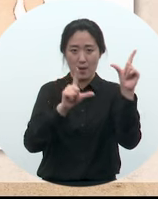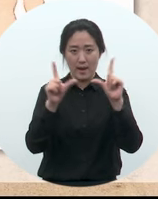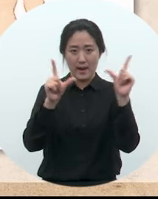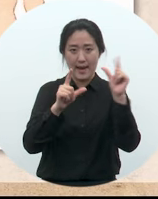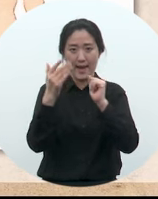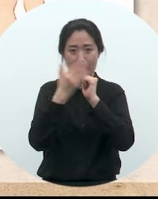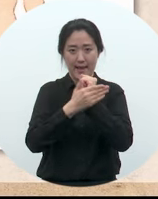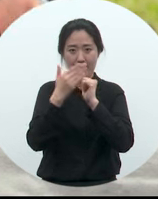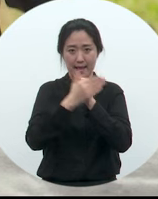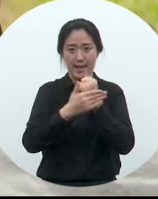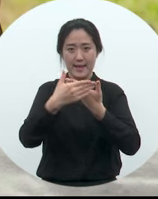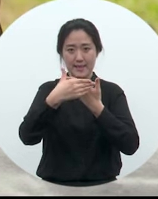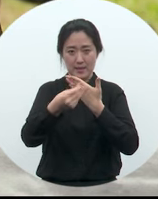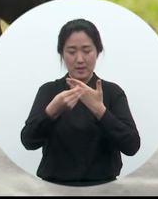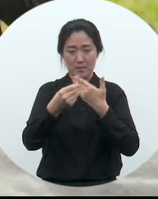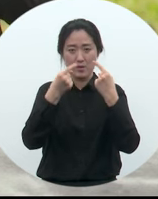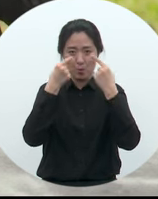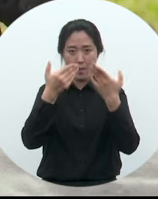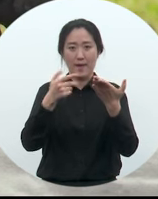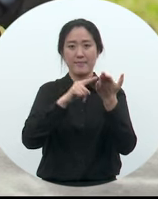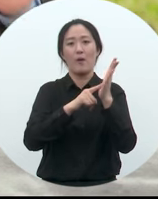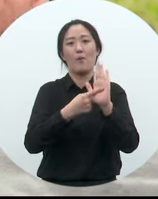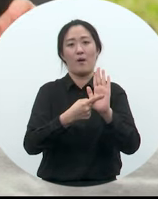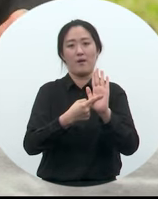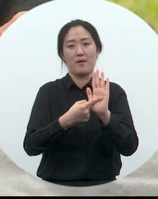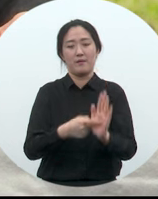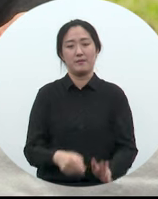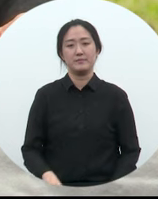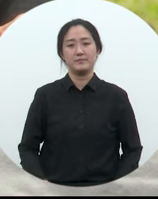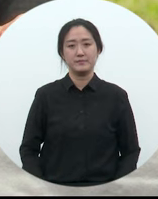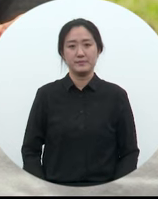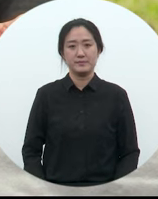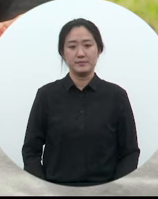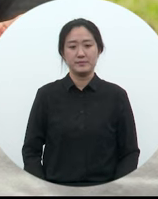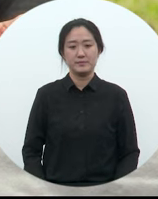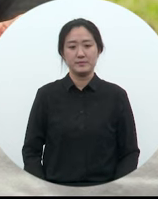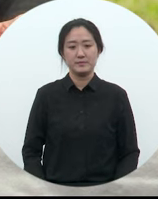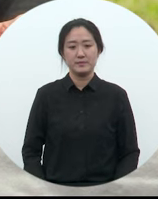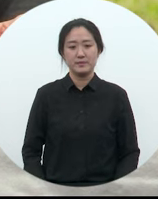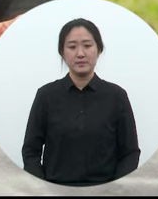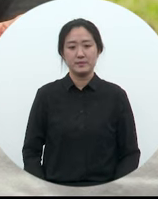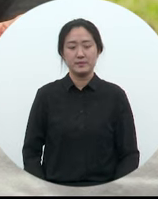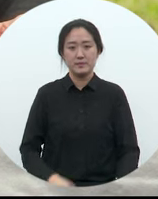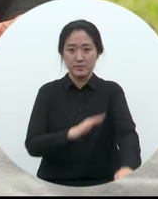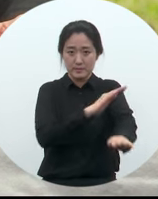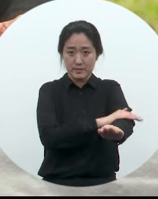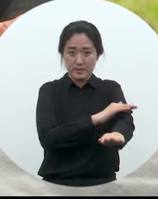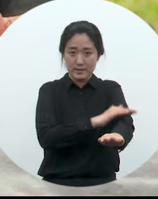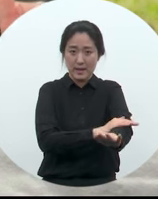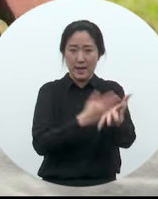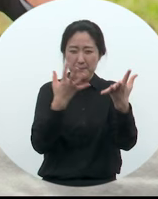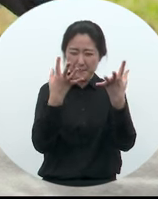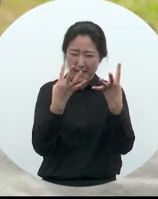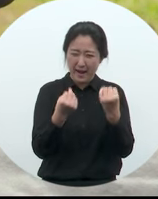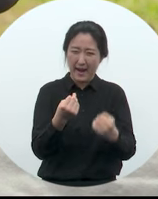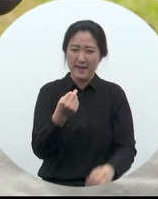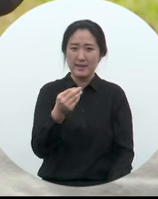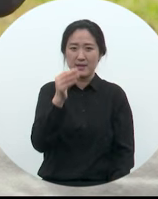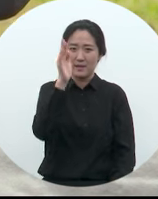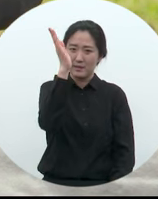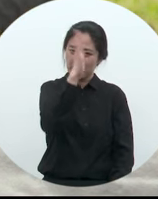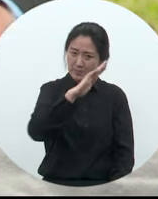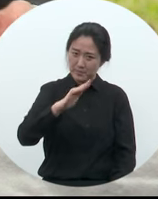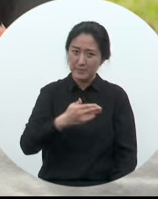경우에 측만증이죠. 엑스레이를 찍어야만 정확하게 나타날 수 있는데, 이렇게 제일 오른쪽에 있는 사람처럼 많이